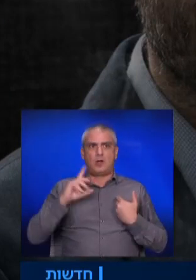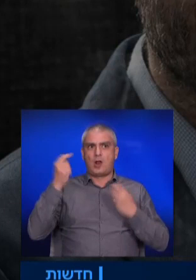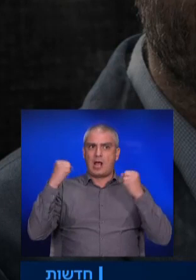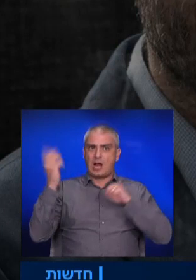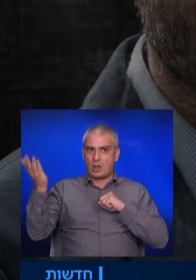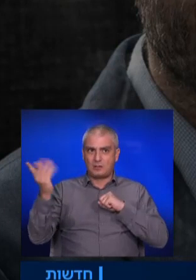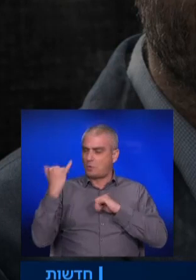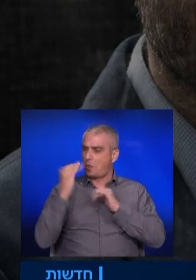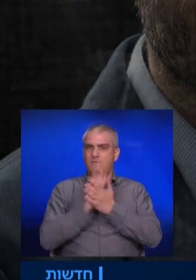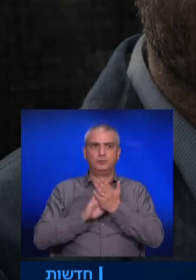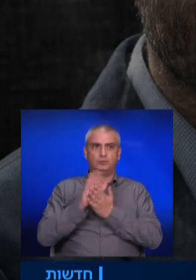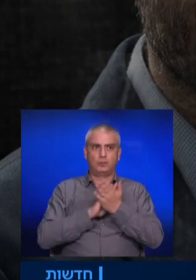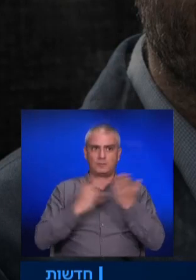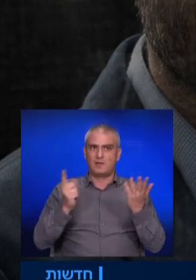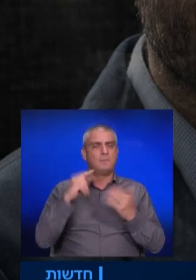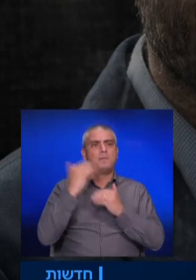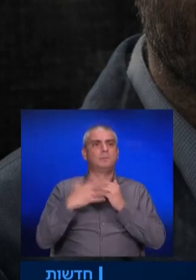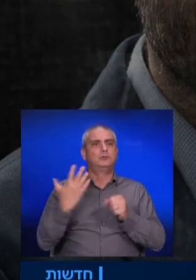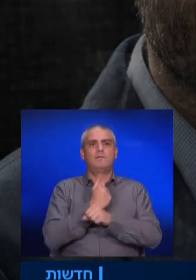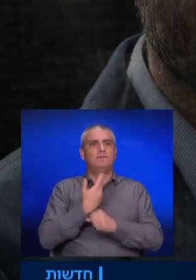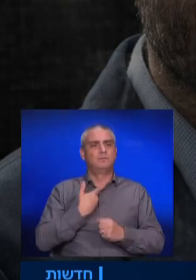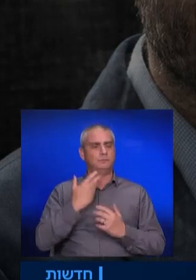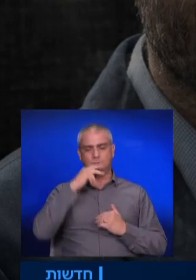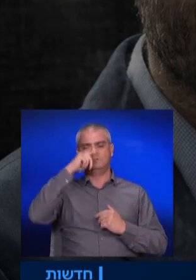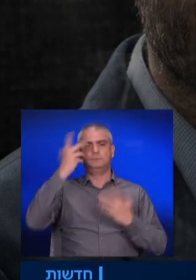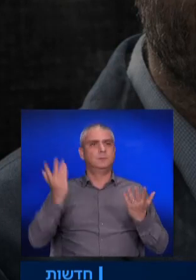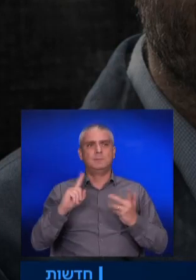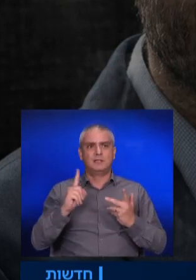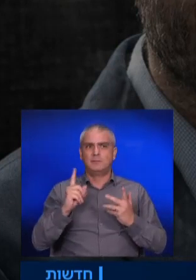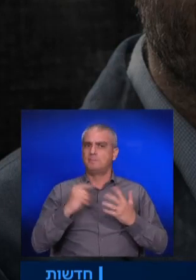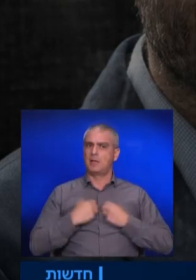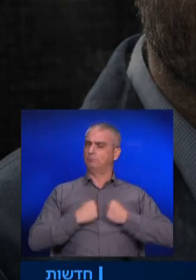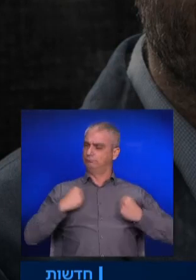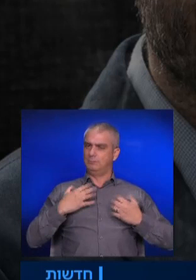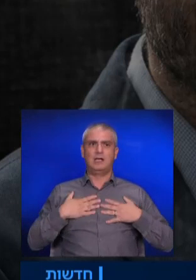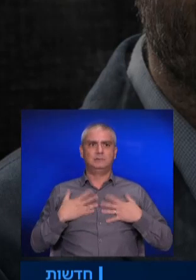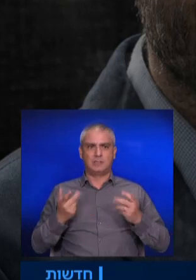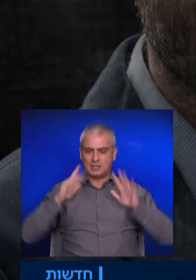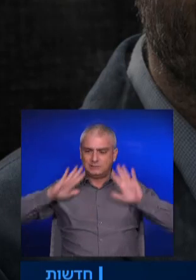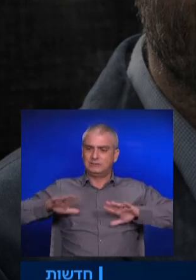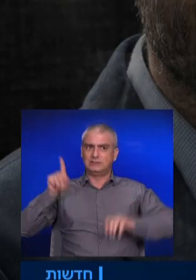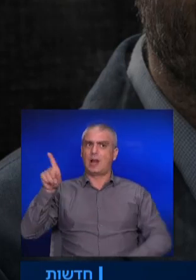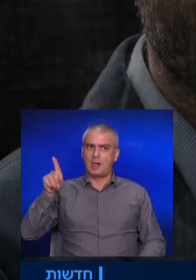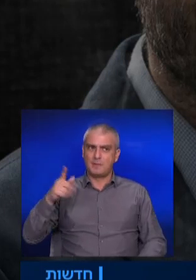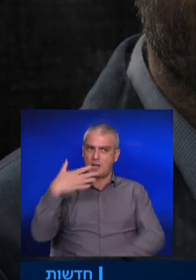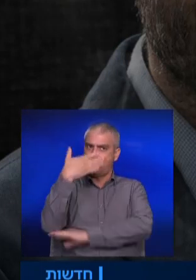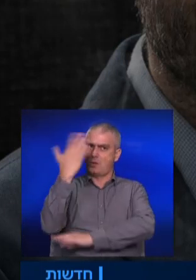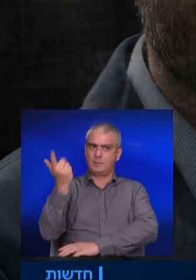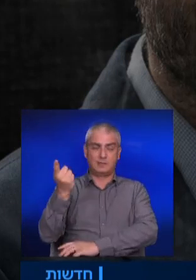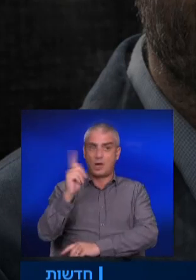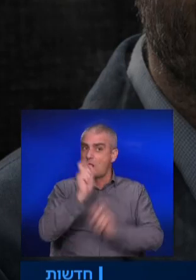כלום משותפת. מי בסוף זוקף לי את הקומה הלאומית? מי מנפח לי את החזה? האסלאמי, הלאומי, לא האזרחי.